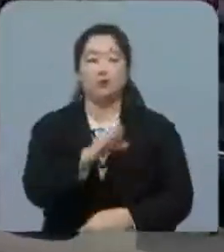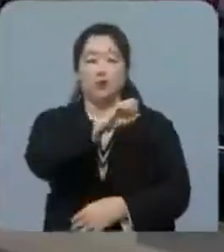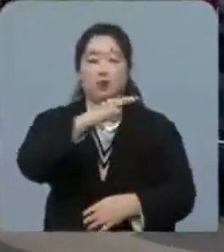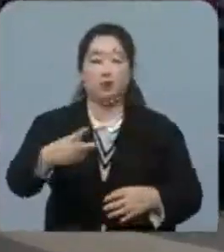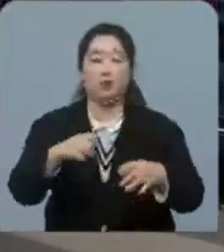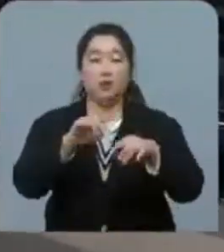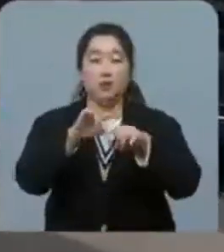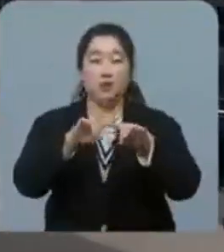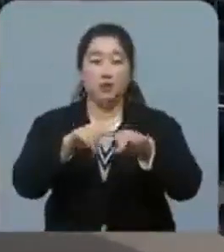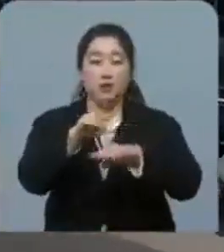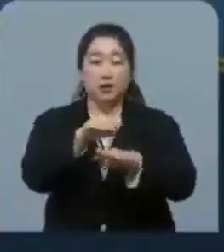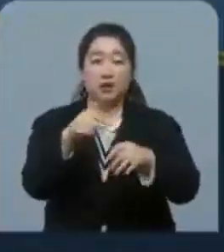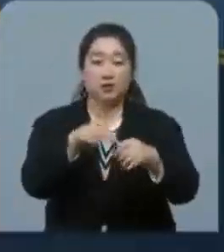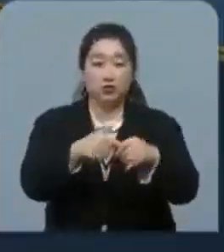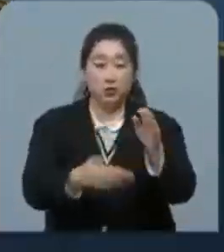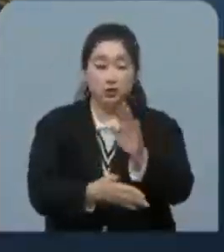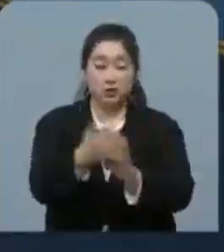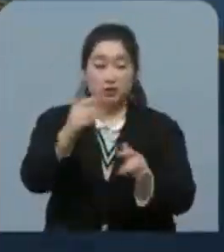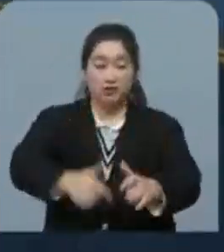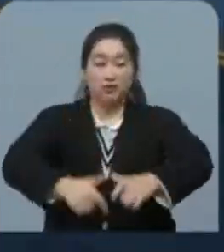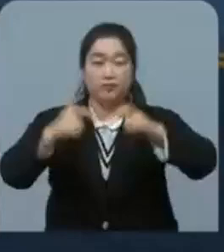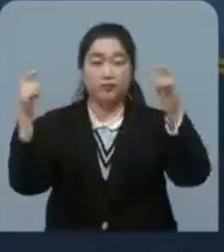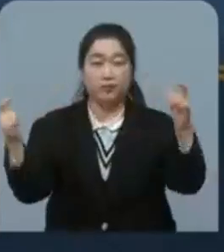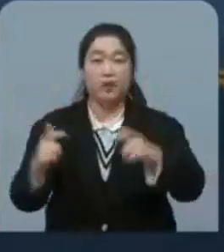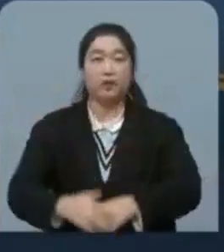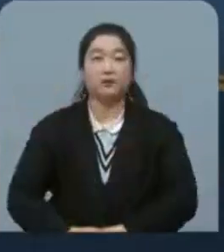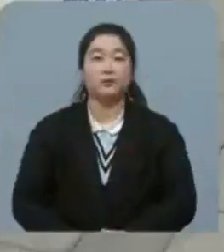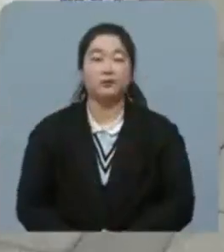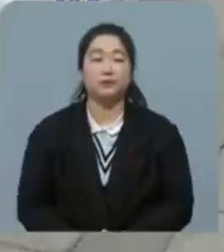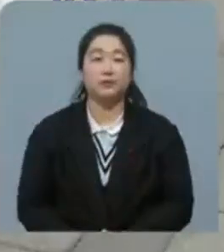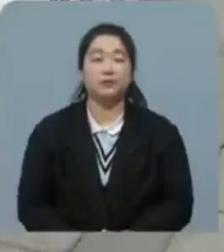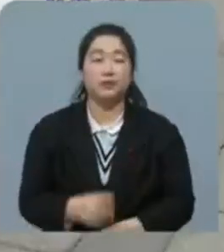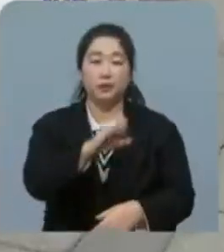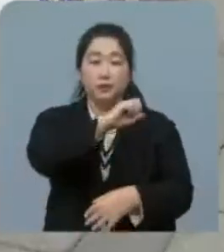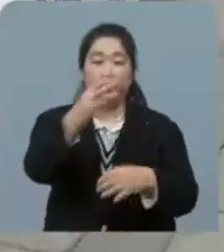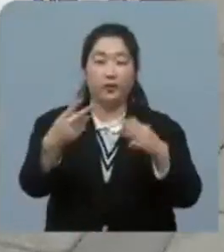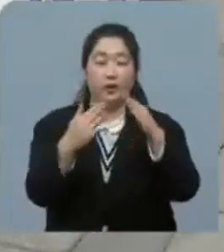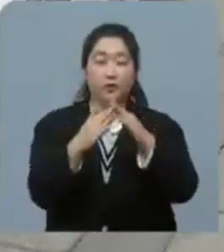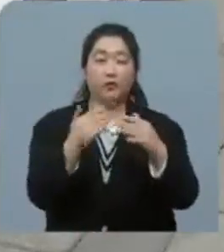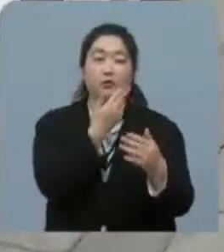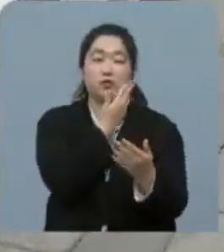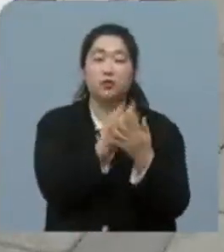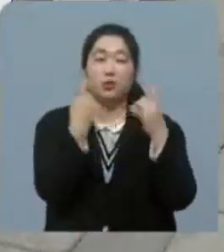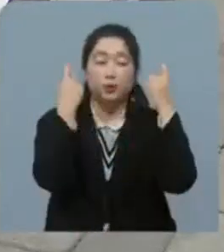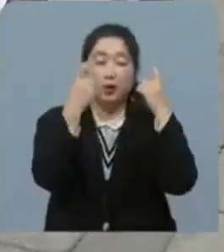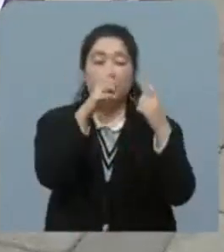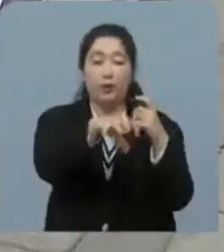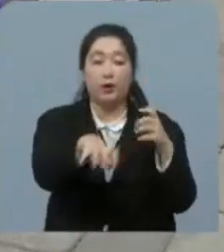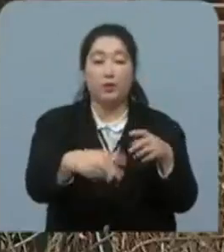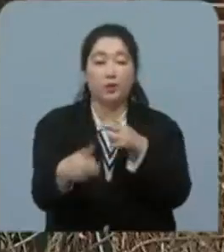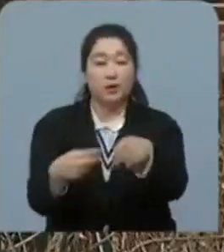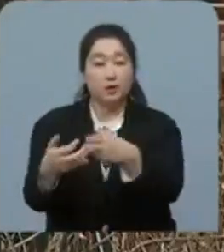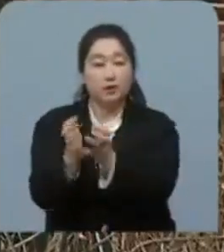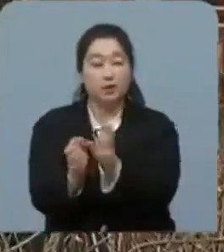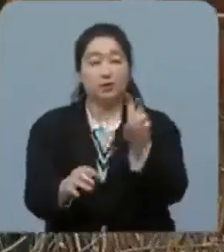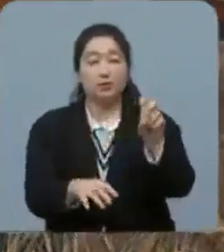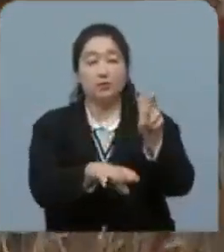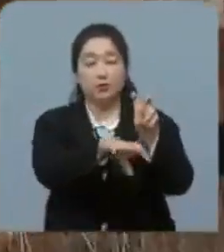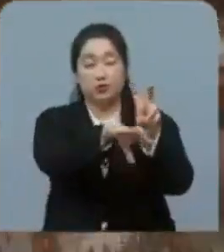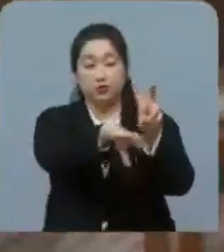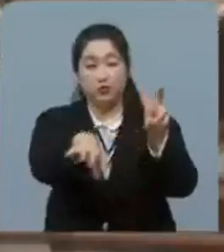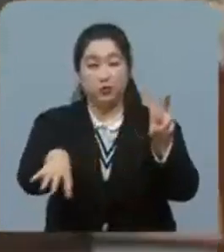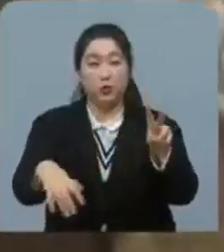영동군의 전기차 충전시설이 대폭 늘어날 전망입니다. 영동군은 주요 관광지, 산업단지 등